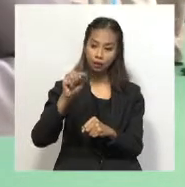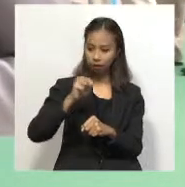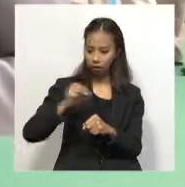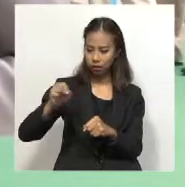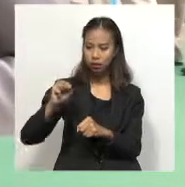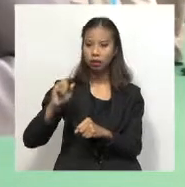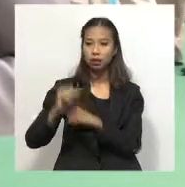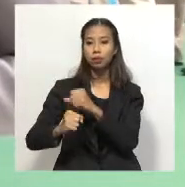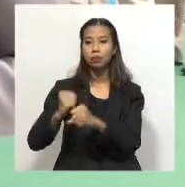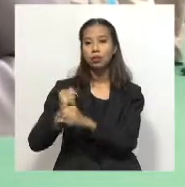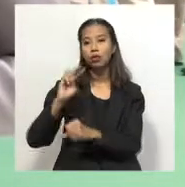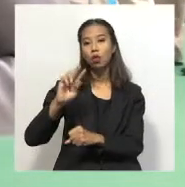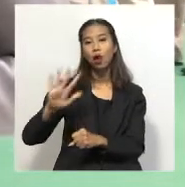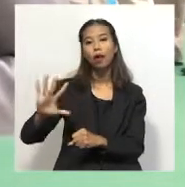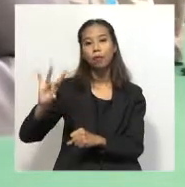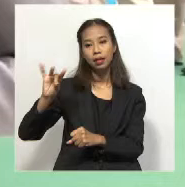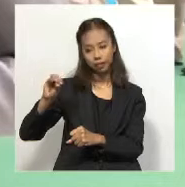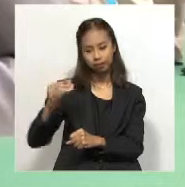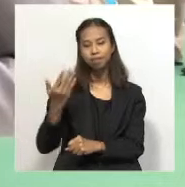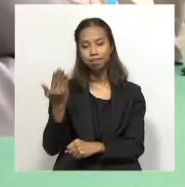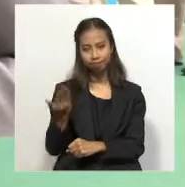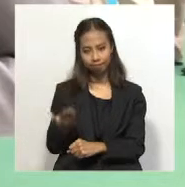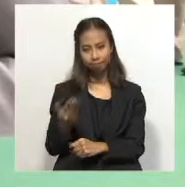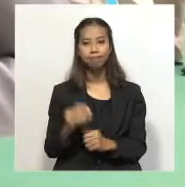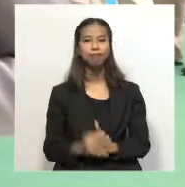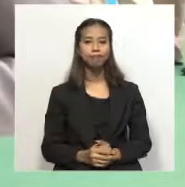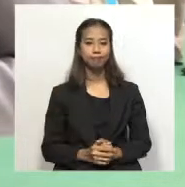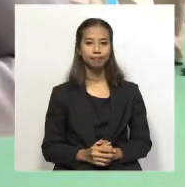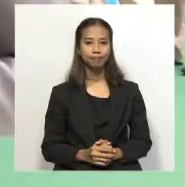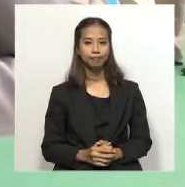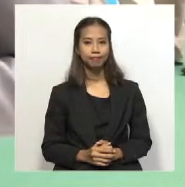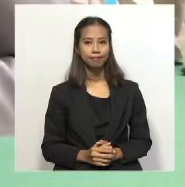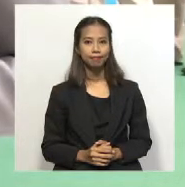ถึงปี2580ครับคุณศิริลักษณ์คุณสกรกฎครับ